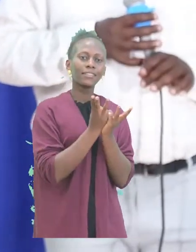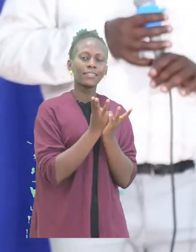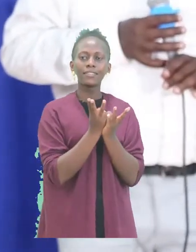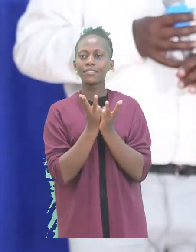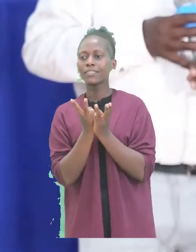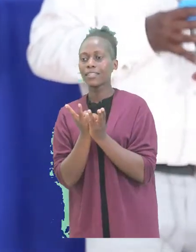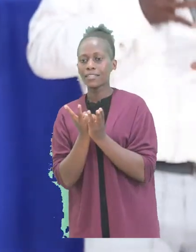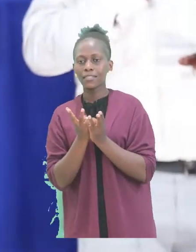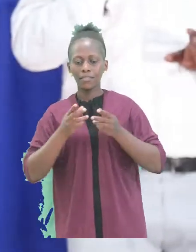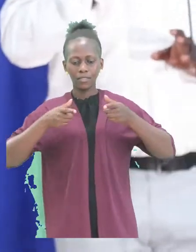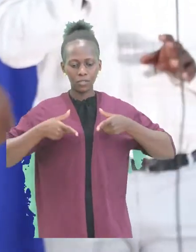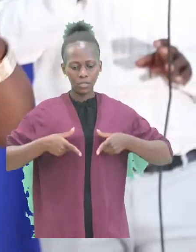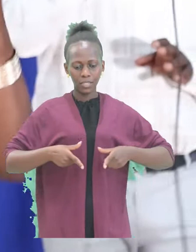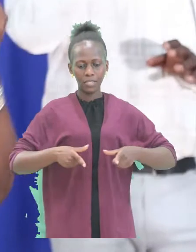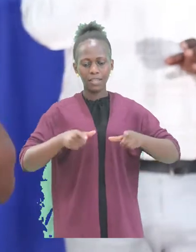Sote